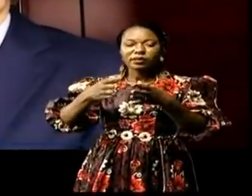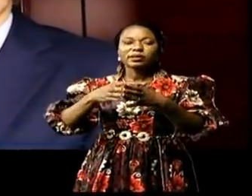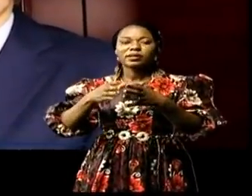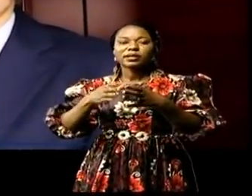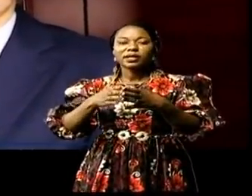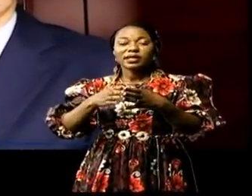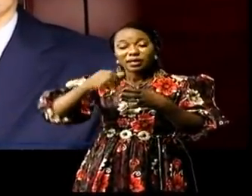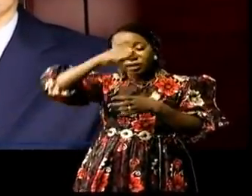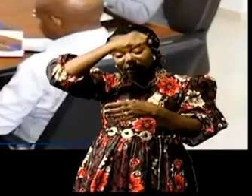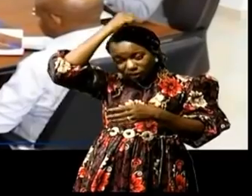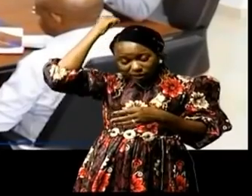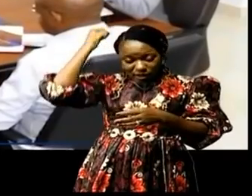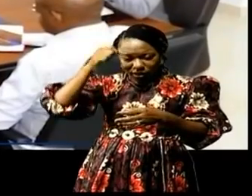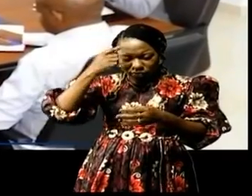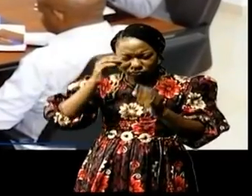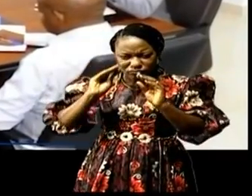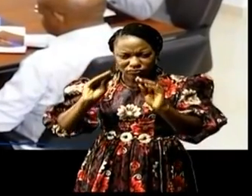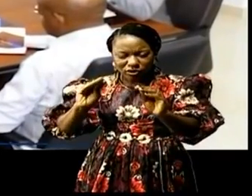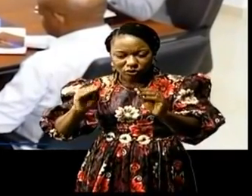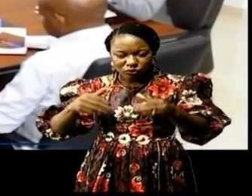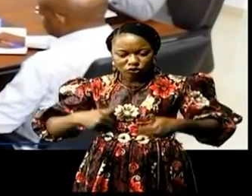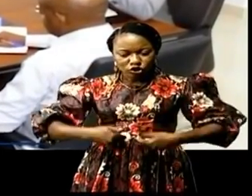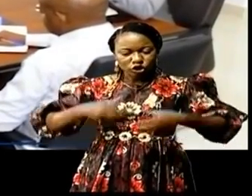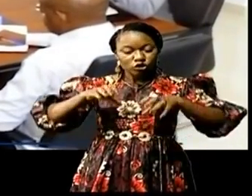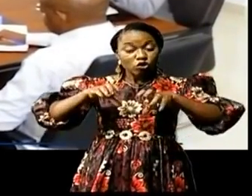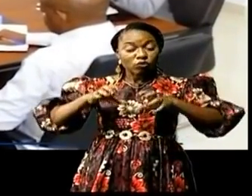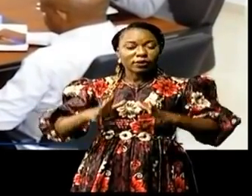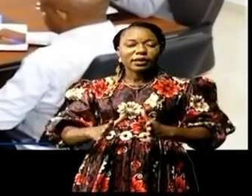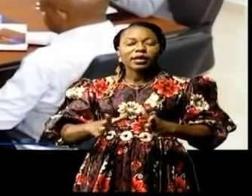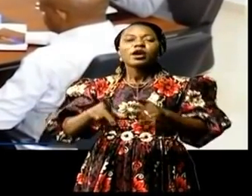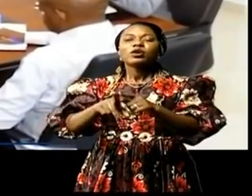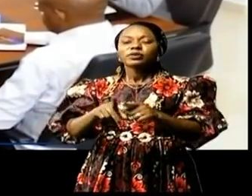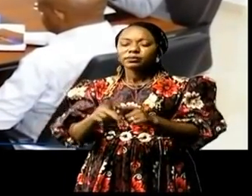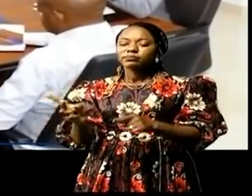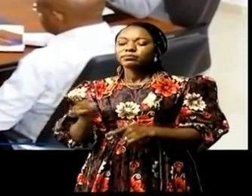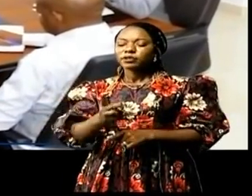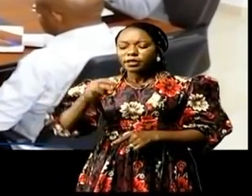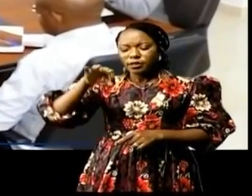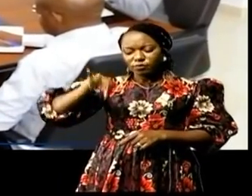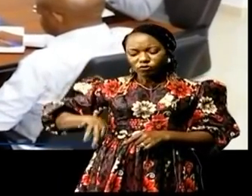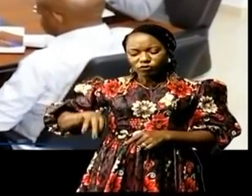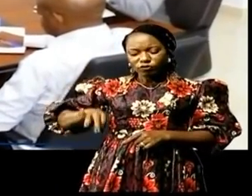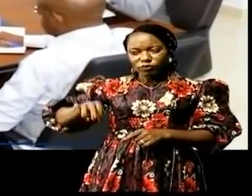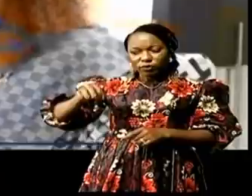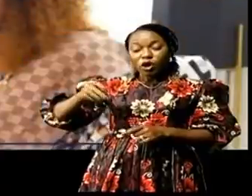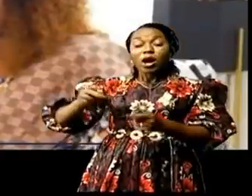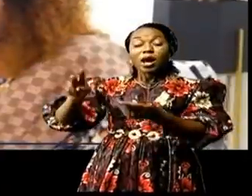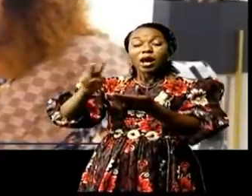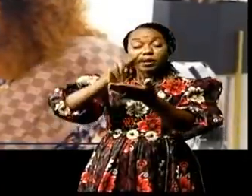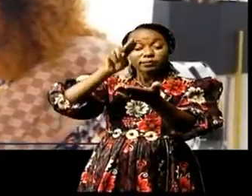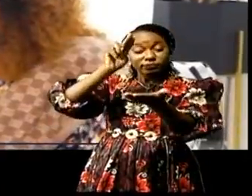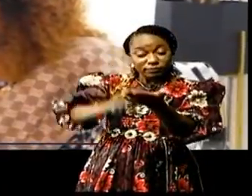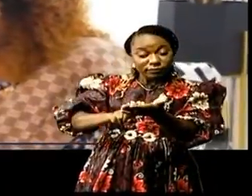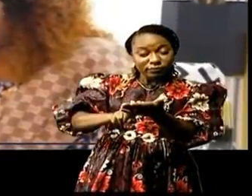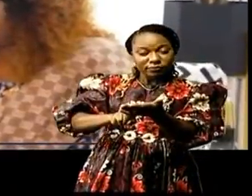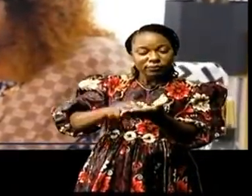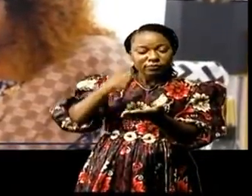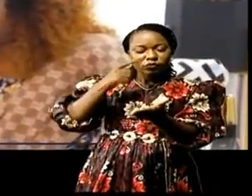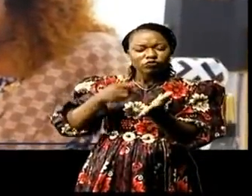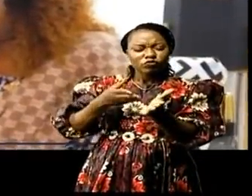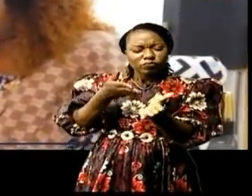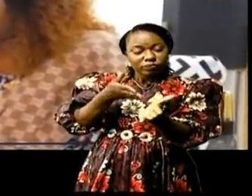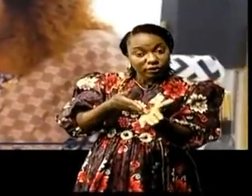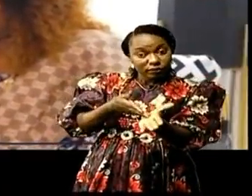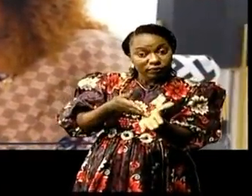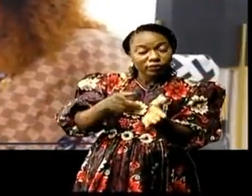iranienne au profit des jeunes. En outre, les deux parties ont évoqué l'intérêt de signer un mémorandum d'entente pour matérialiser la